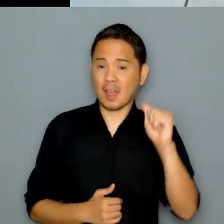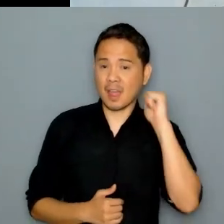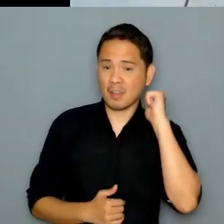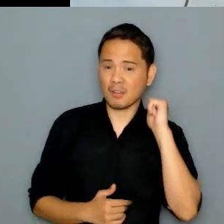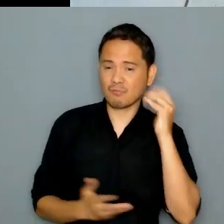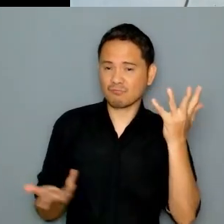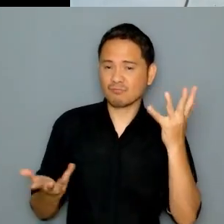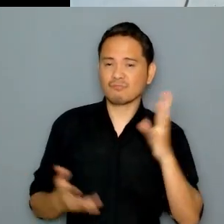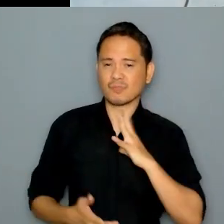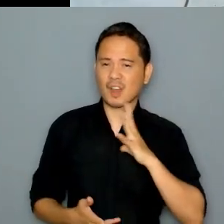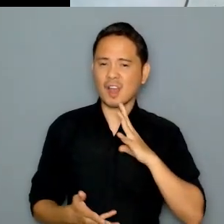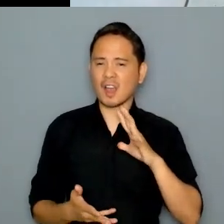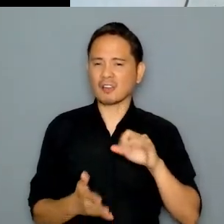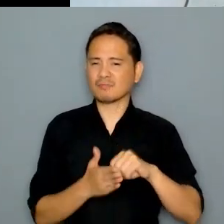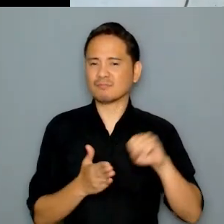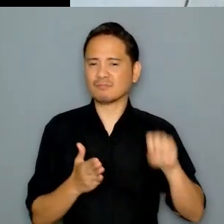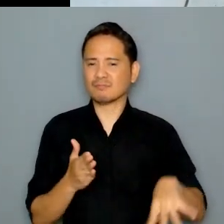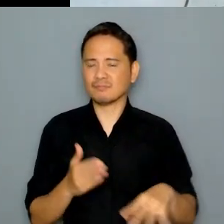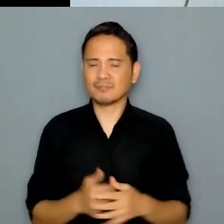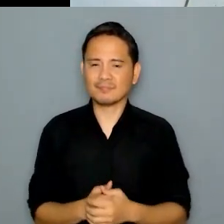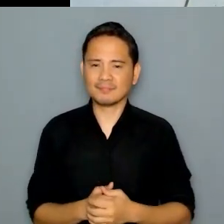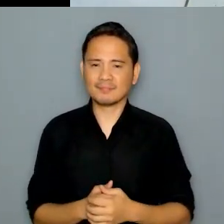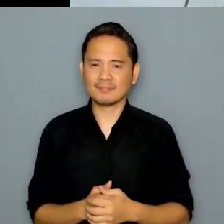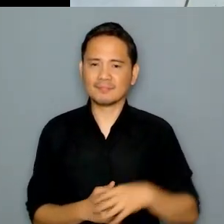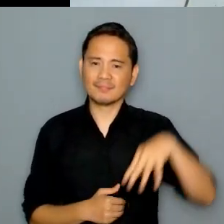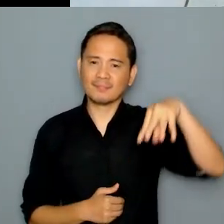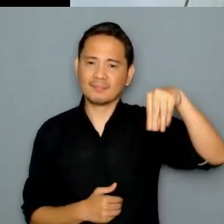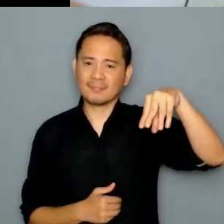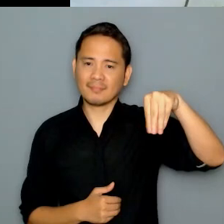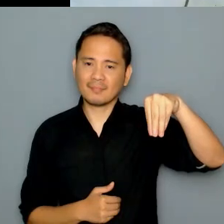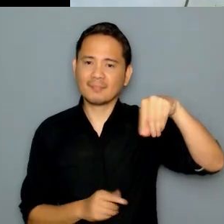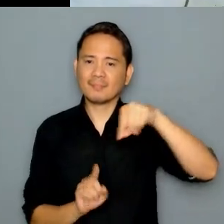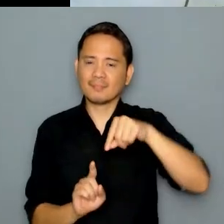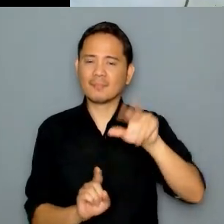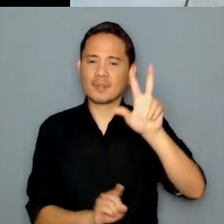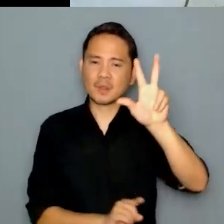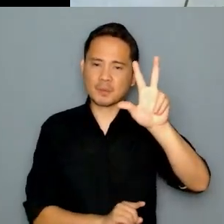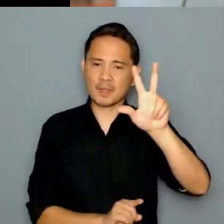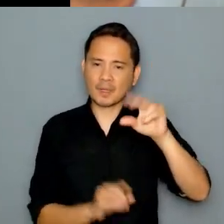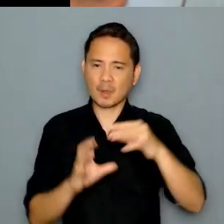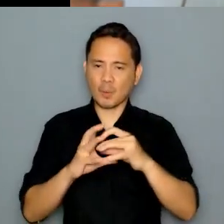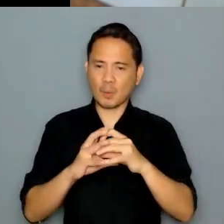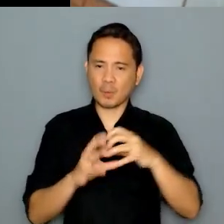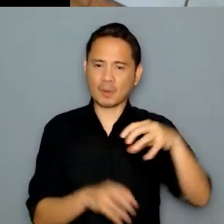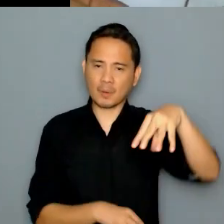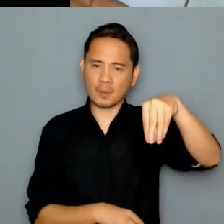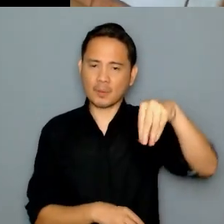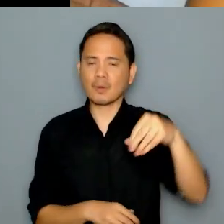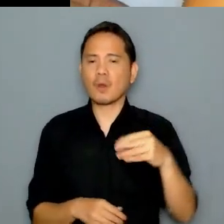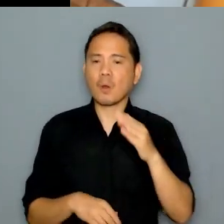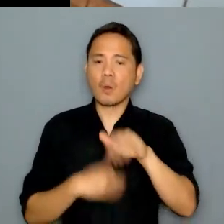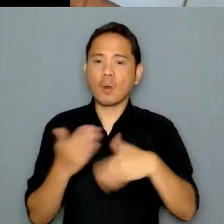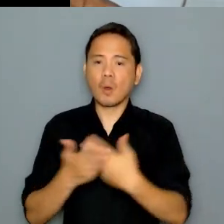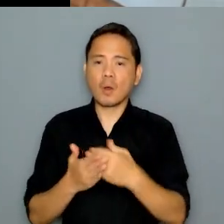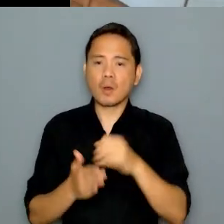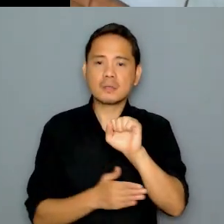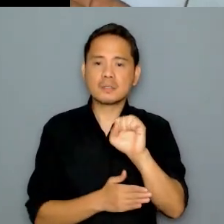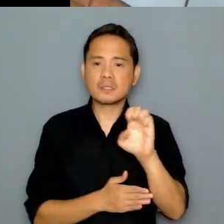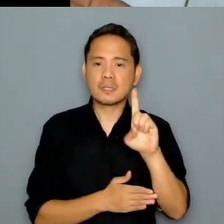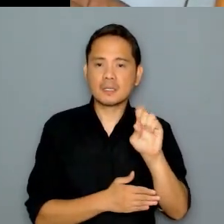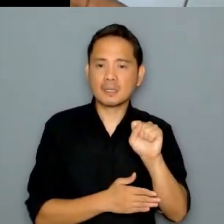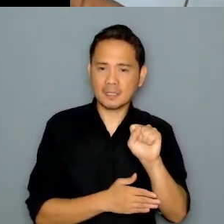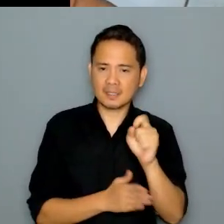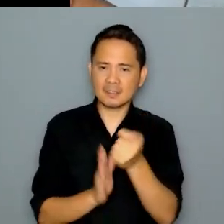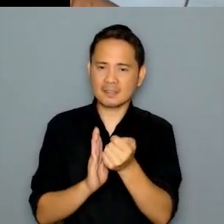okay lang. Ito naman kalamansi, 3 piraso lang yan. Nilagay ko, tinalasan ko ng buto. Ewan ko kung